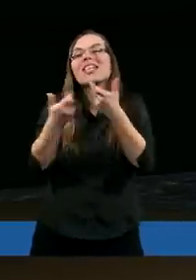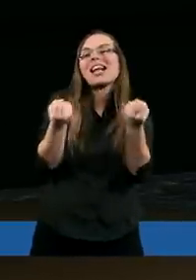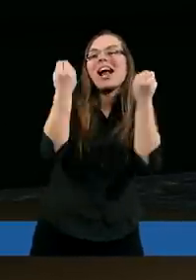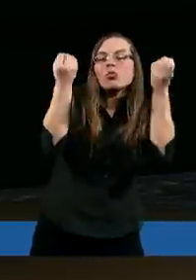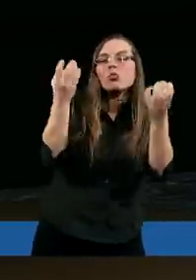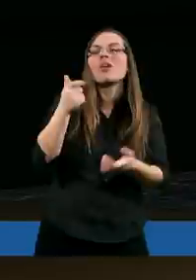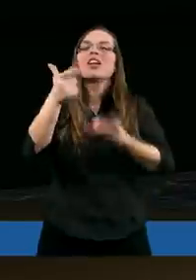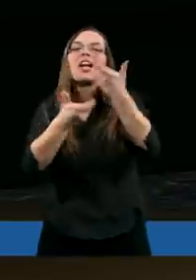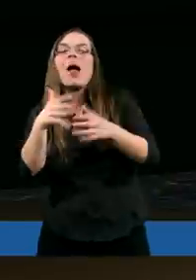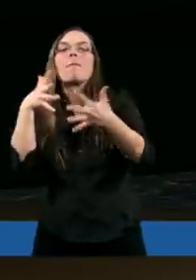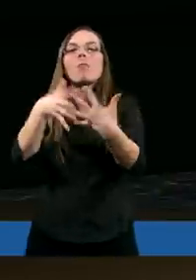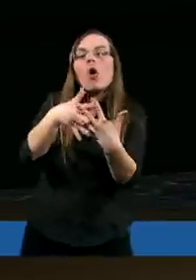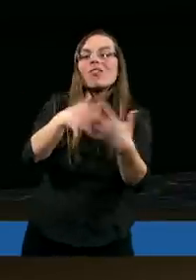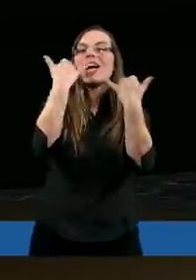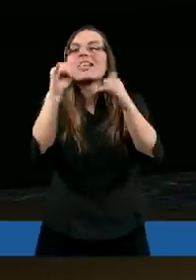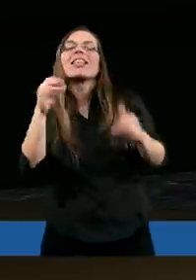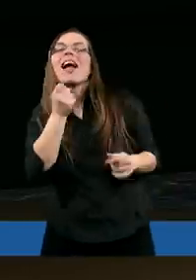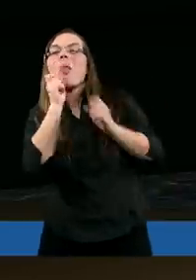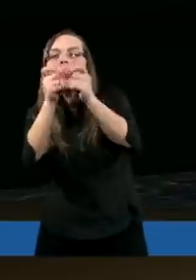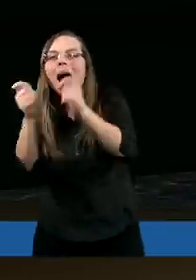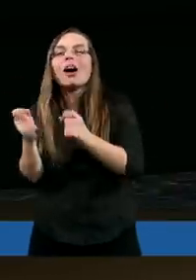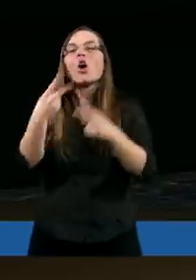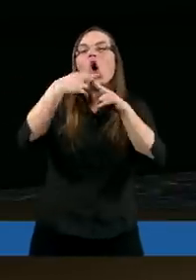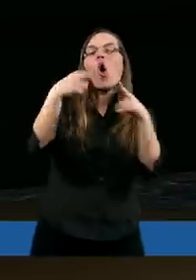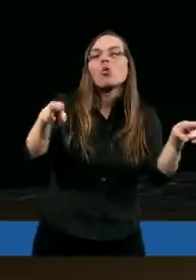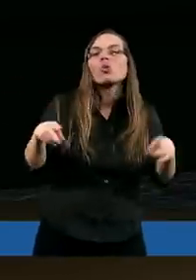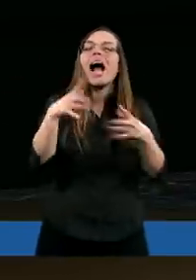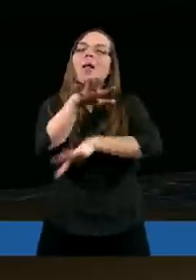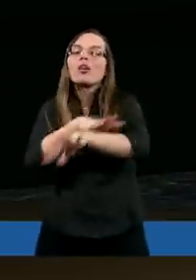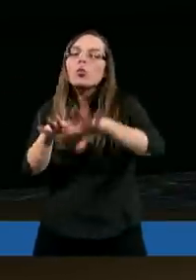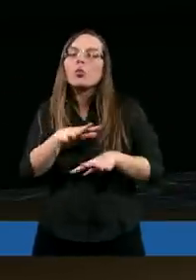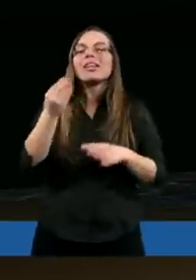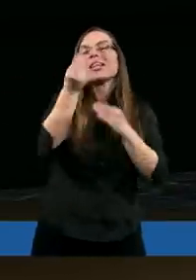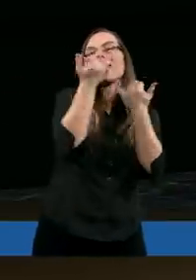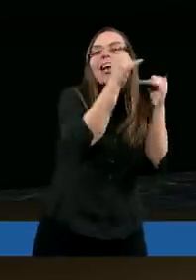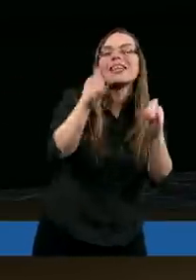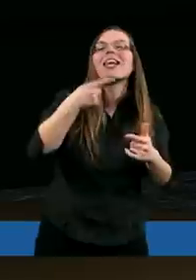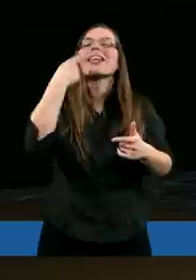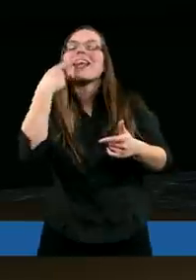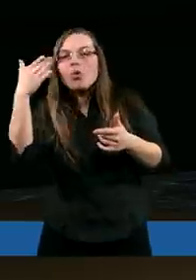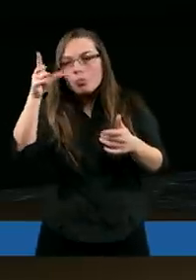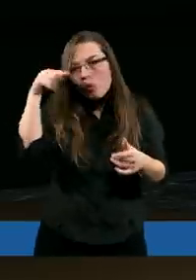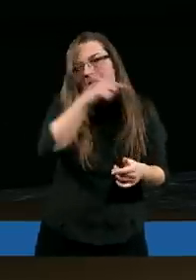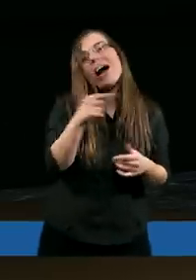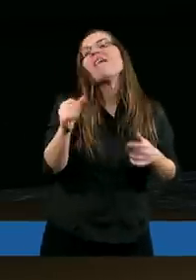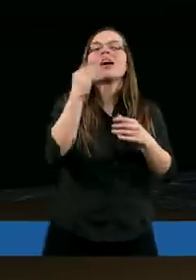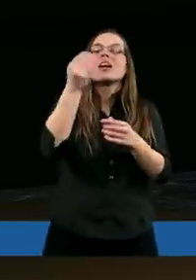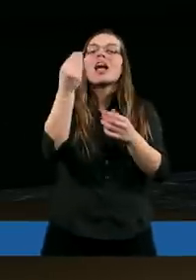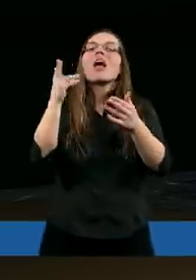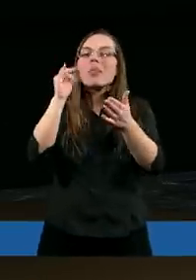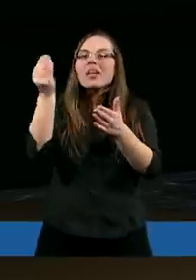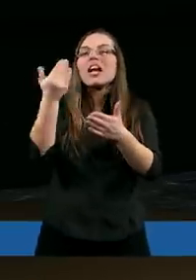inny proroctwa, inny dar rozróżniania duchów, inny różne rodzaje języków, inny wreszcie